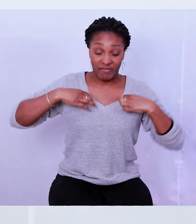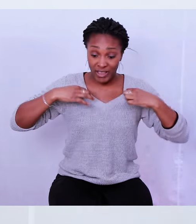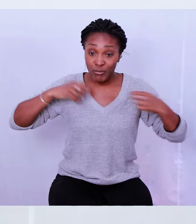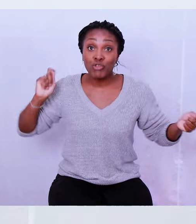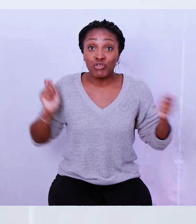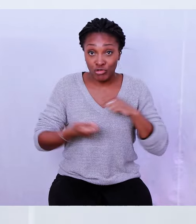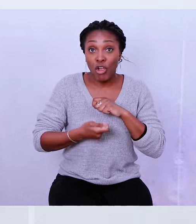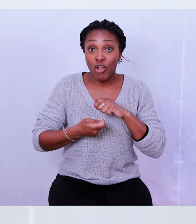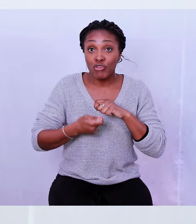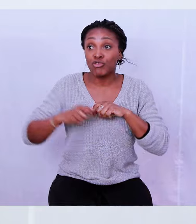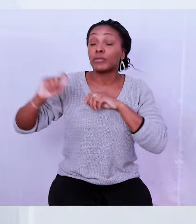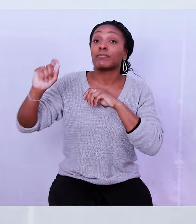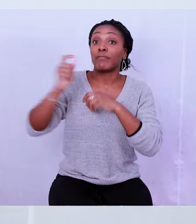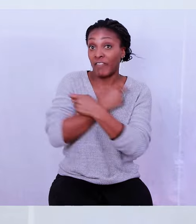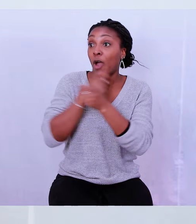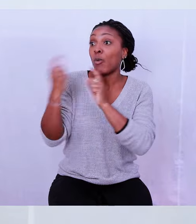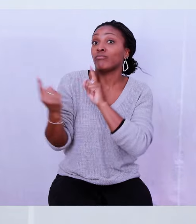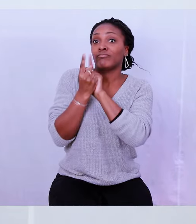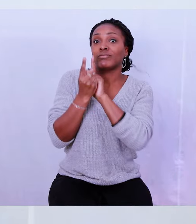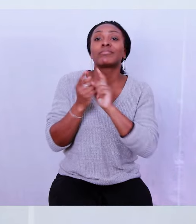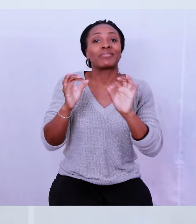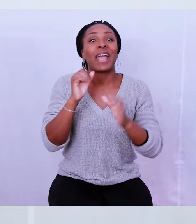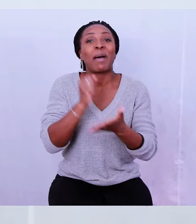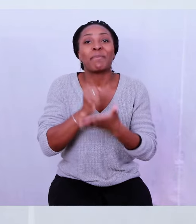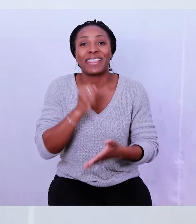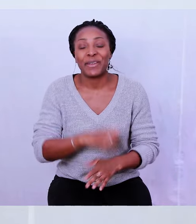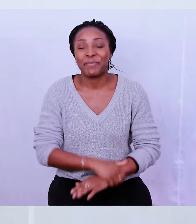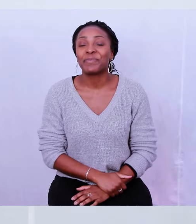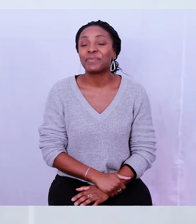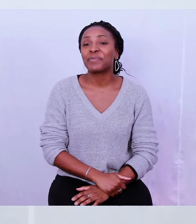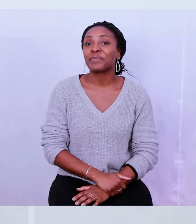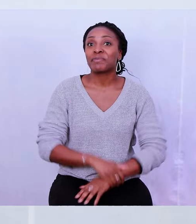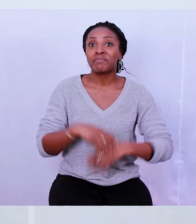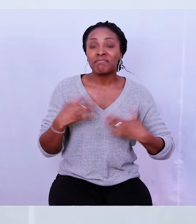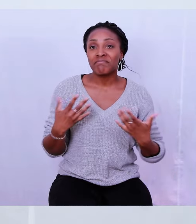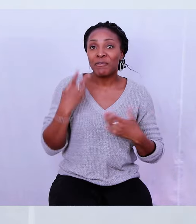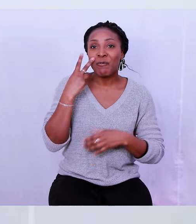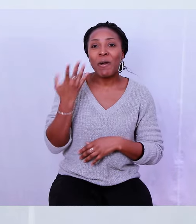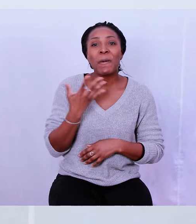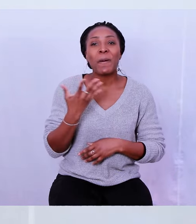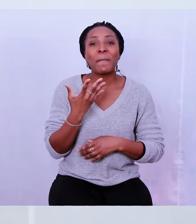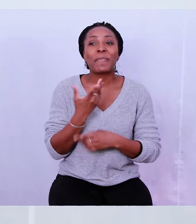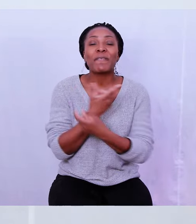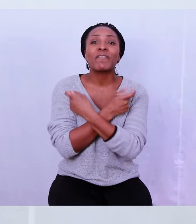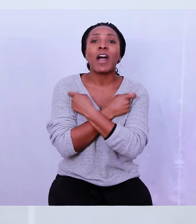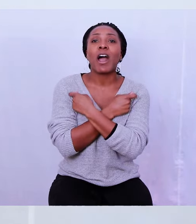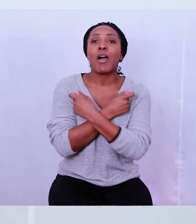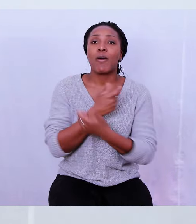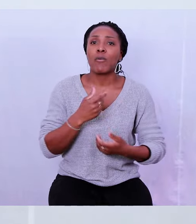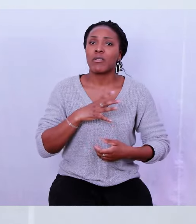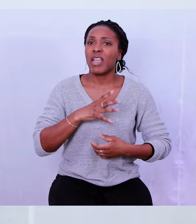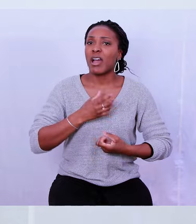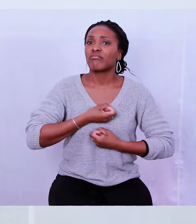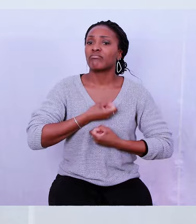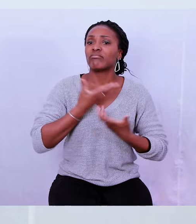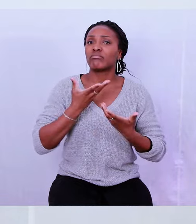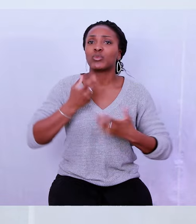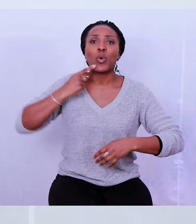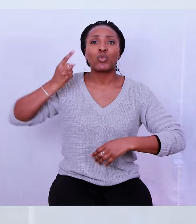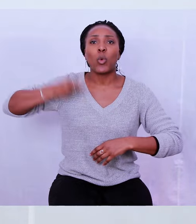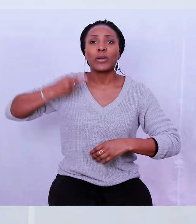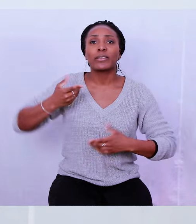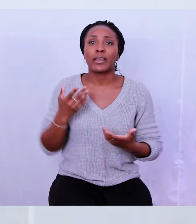et se rendit vers Pharaon. Amen. On voit que Pharaon avait une parole d'autorité. On ne